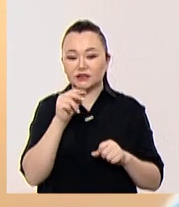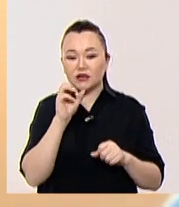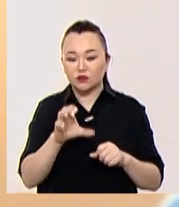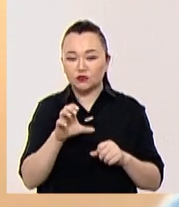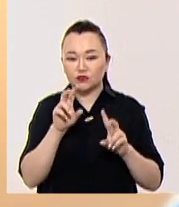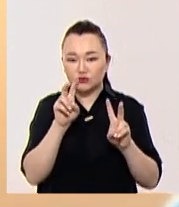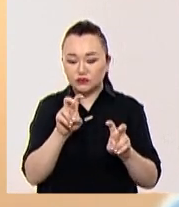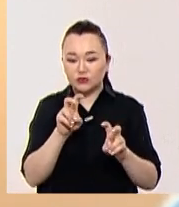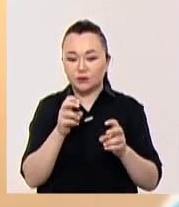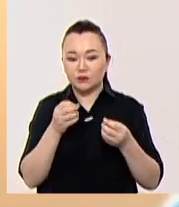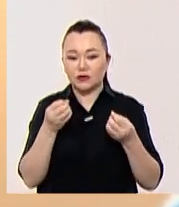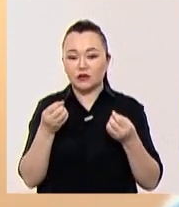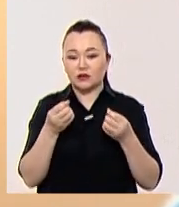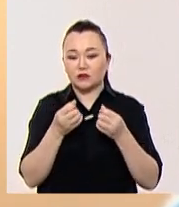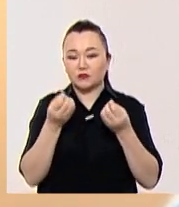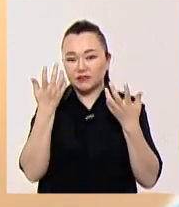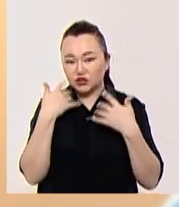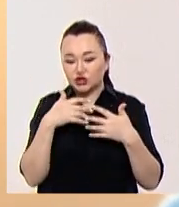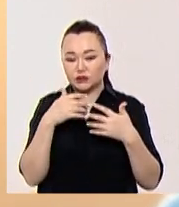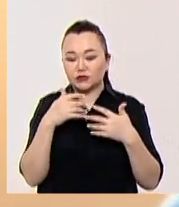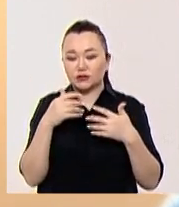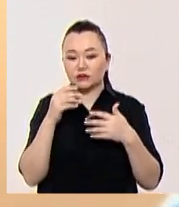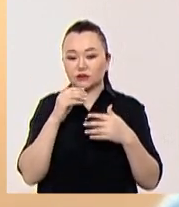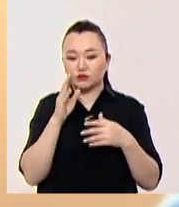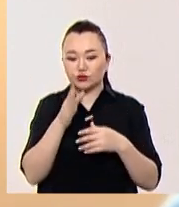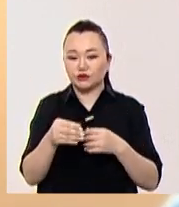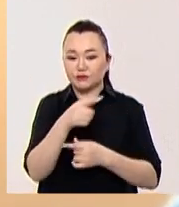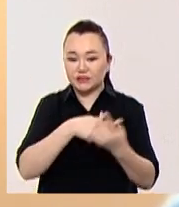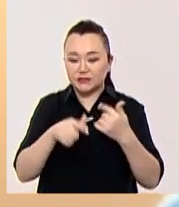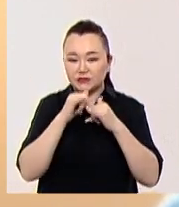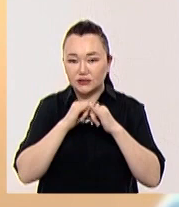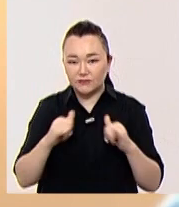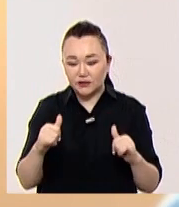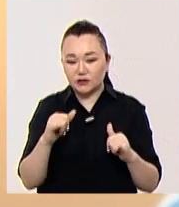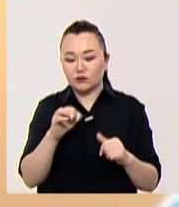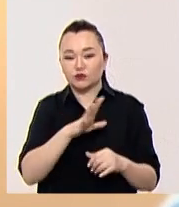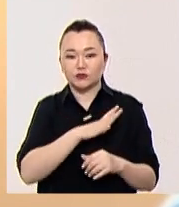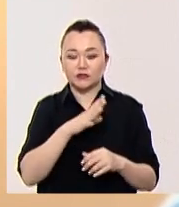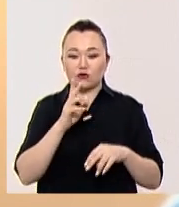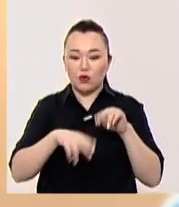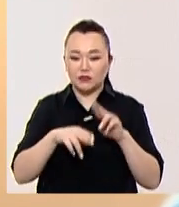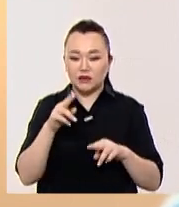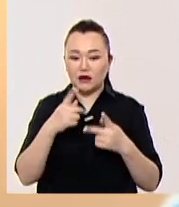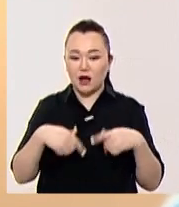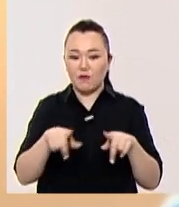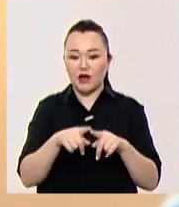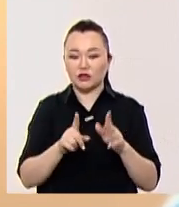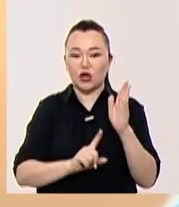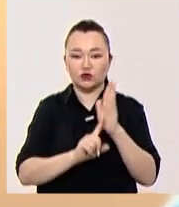их престижность, в конце концов. Там наверняка придет бизнес, наверняка строительные компании